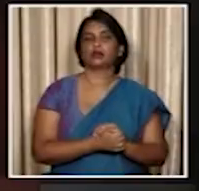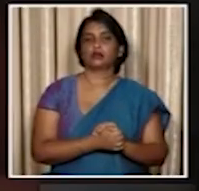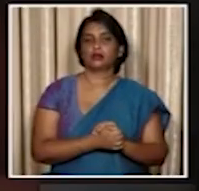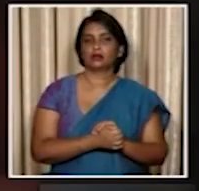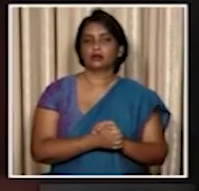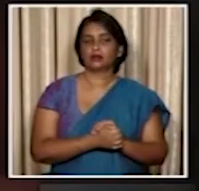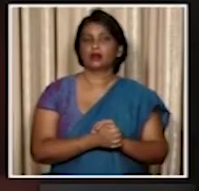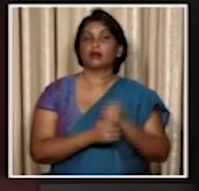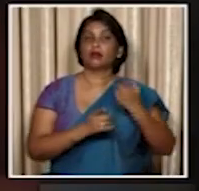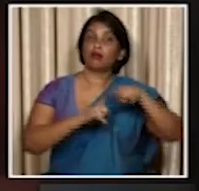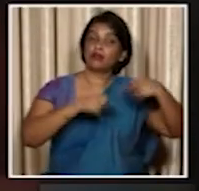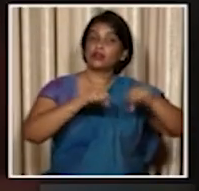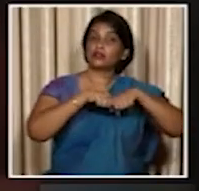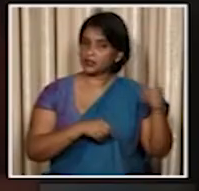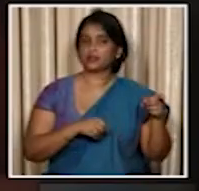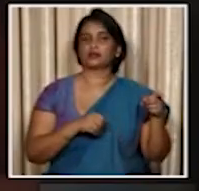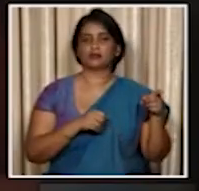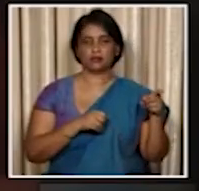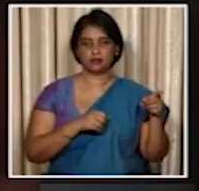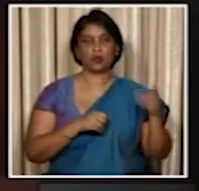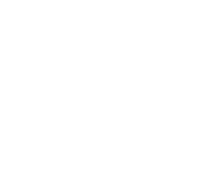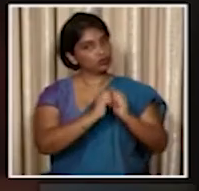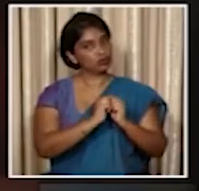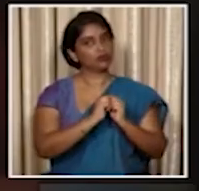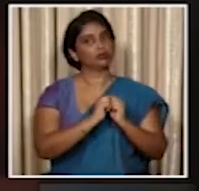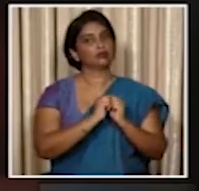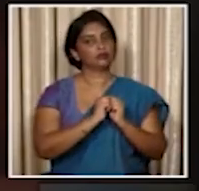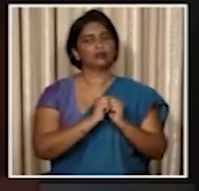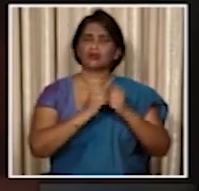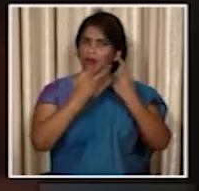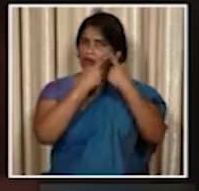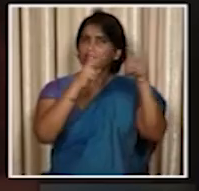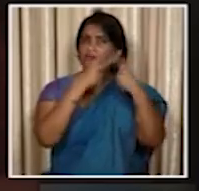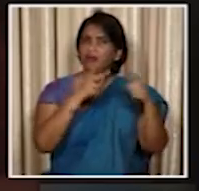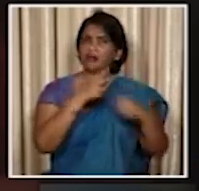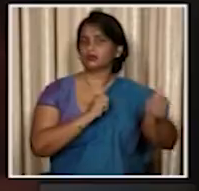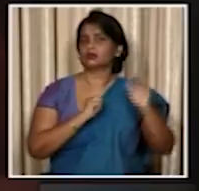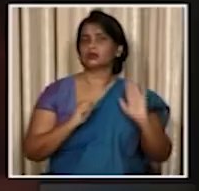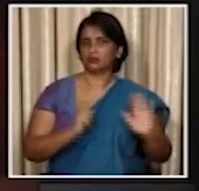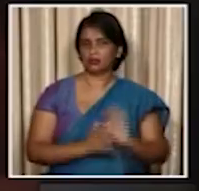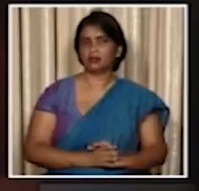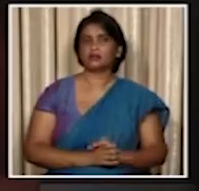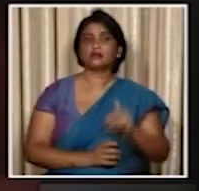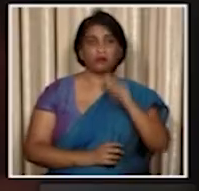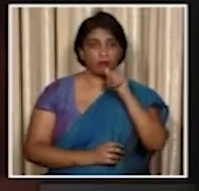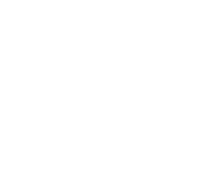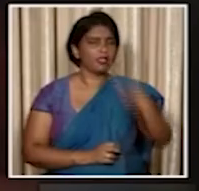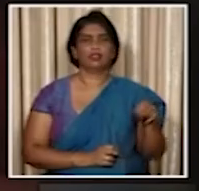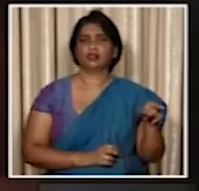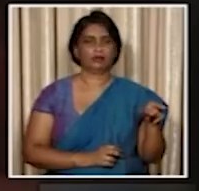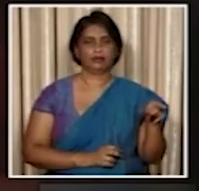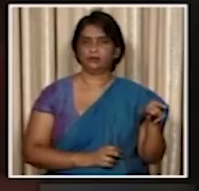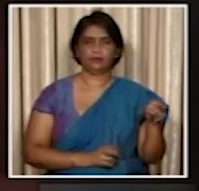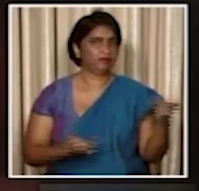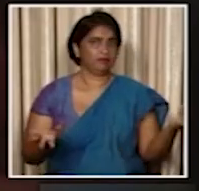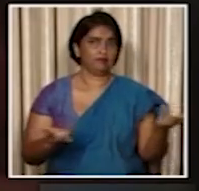ශේෂ්ත්‍රය, බහුජාතික සමාගම් ශේෂ්ත්‍රය, විදේශ රැකියා මේ වගේ විකල්ප ගණනාවකට යන්න වෙනවා. ඒක තමයි මහ පොළොවේ සත්‍ය. ඒක